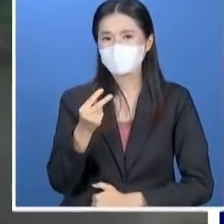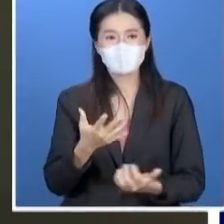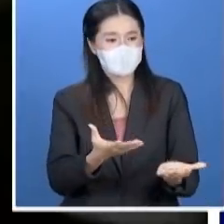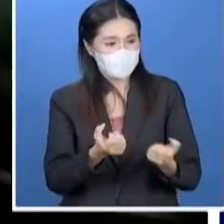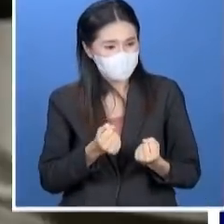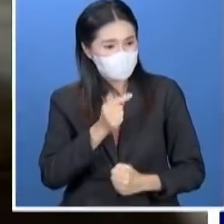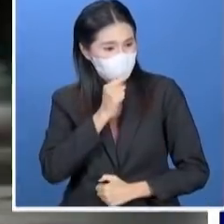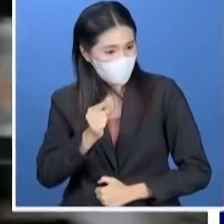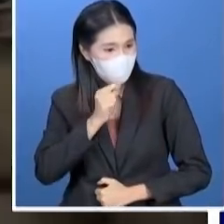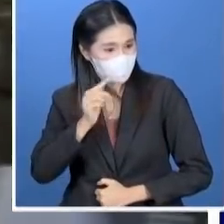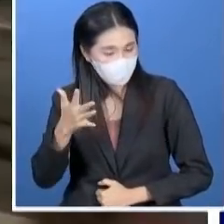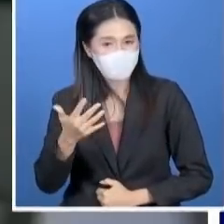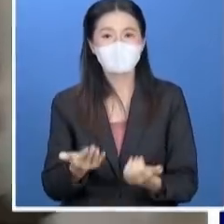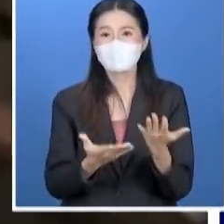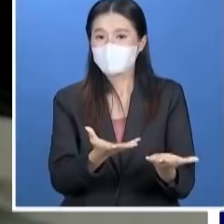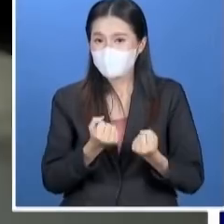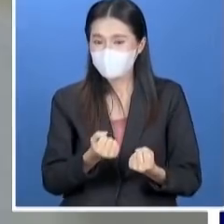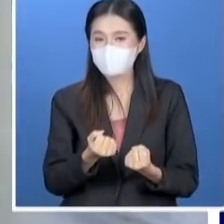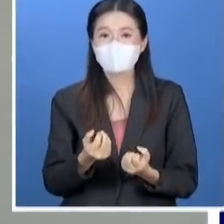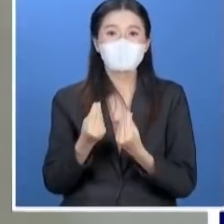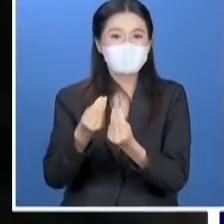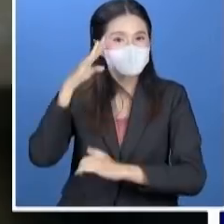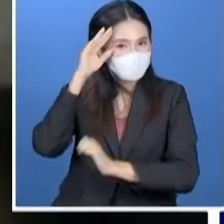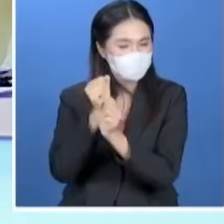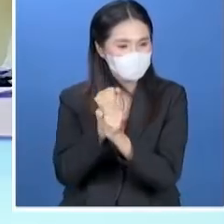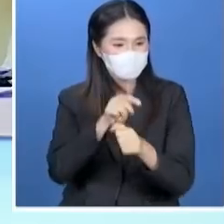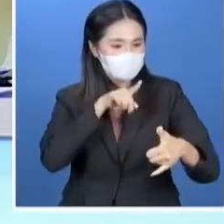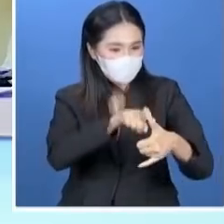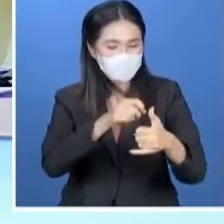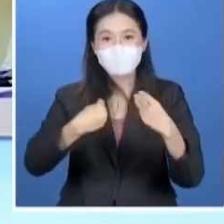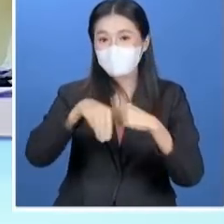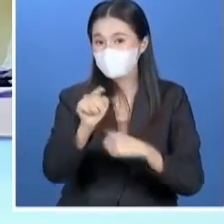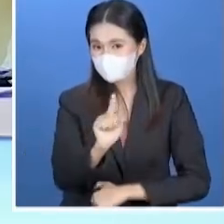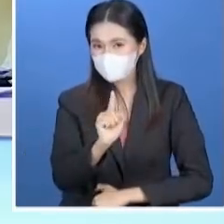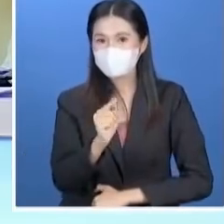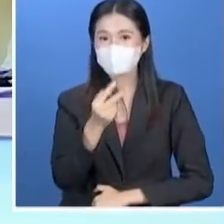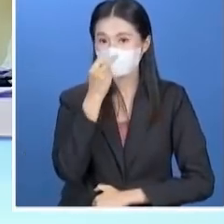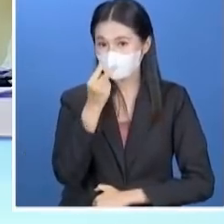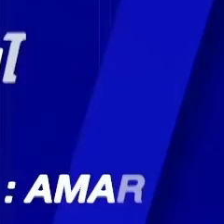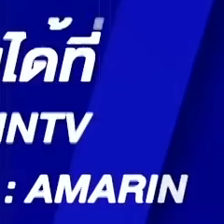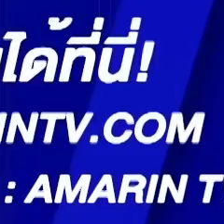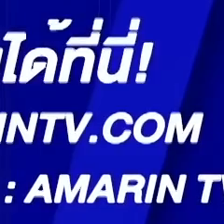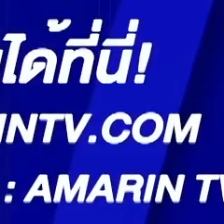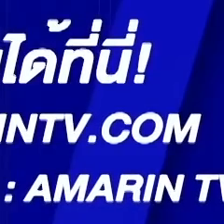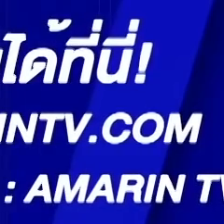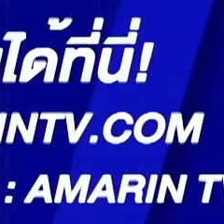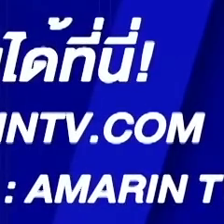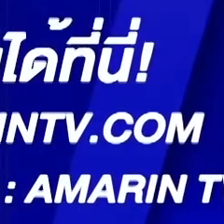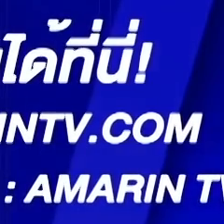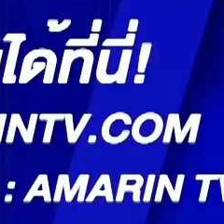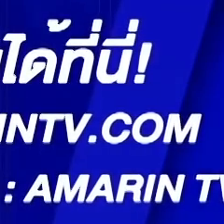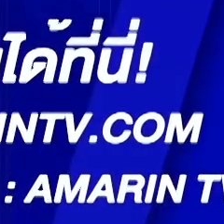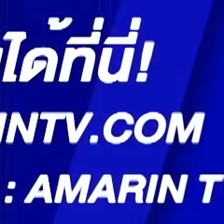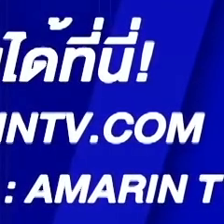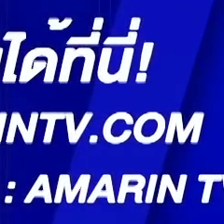าจะรับฟ้องหรือไม่รับฟ้องหรือว่าถ้ารับแล้วอาจจะตีให้ตำรวจนั้นไปสอบสวนเพิ่มเติมในประเด็นไหนไหมเดี๋ยวต้องรอติดตามอย่าลืมกดติดตามช่